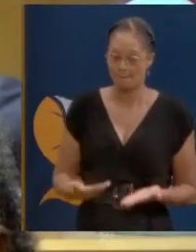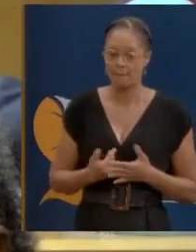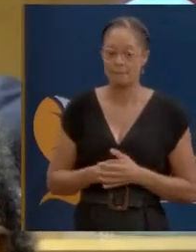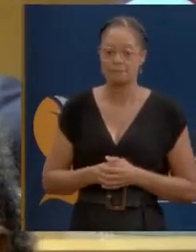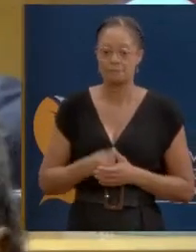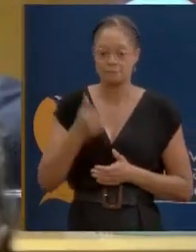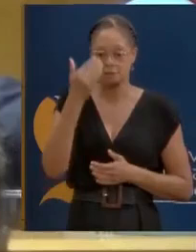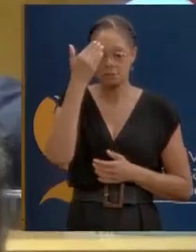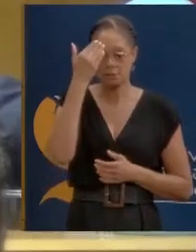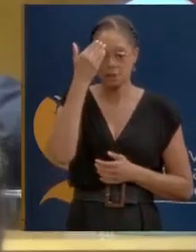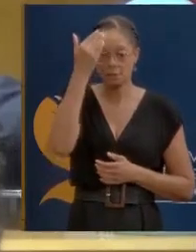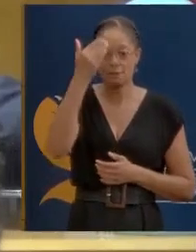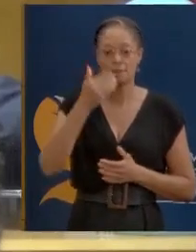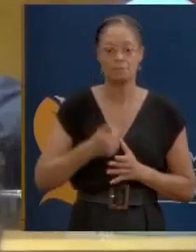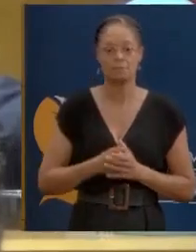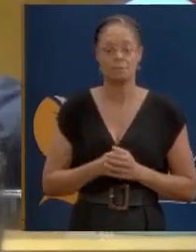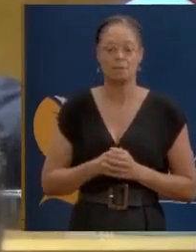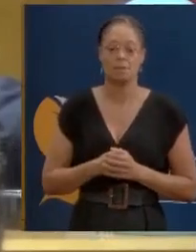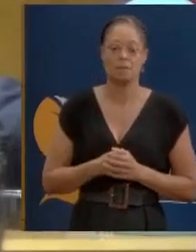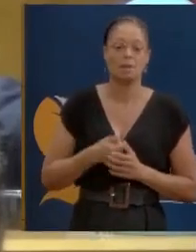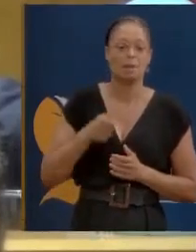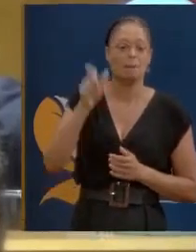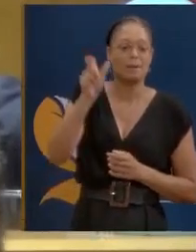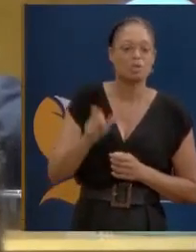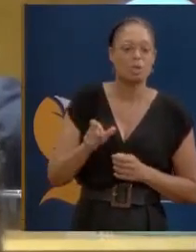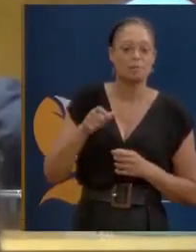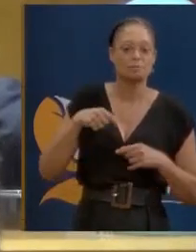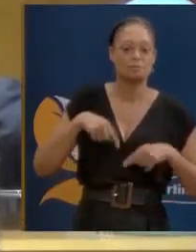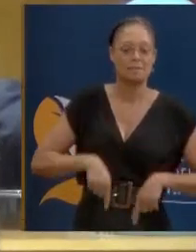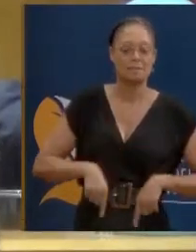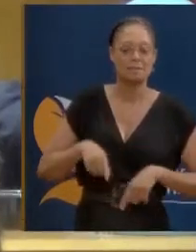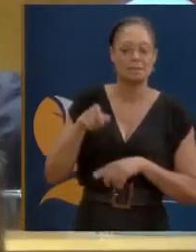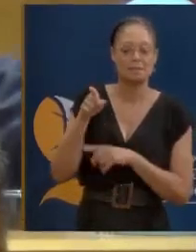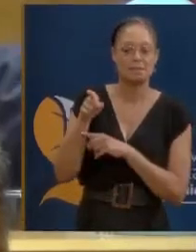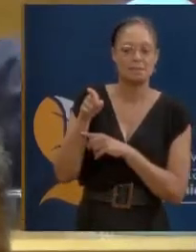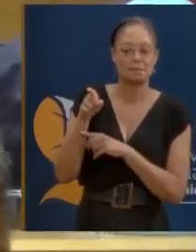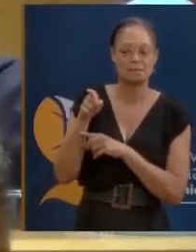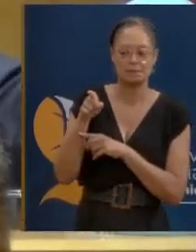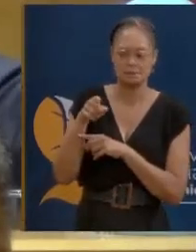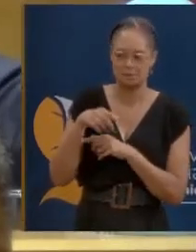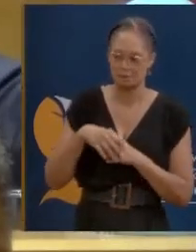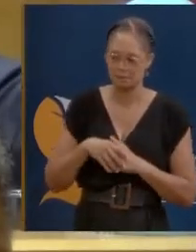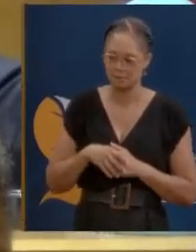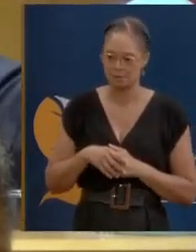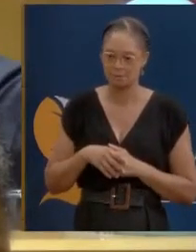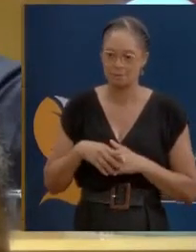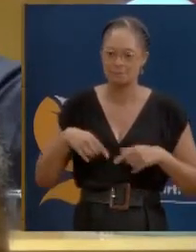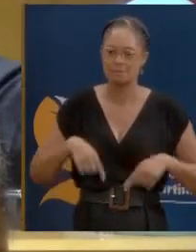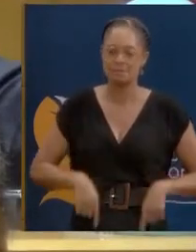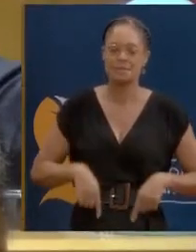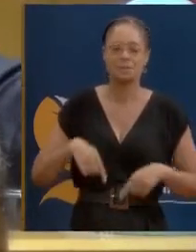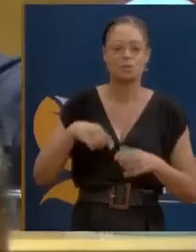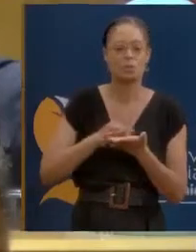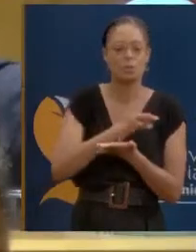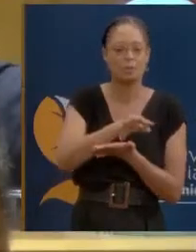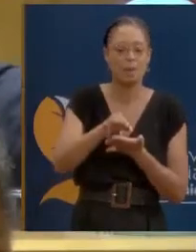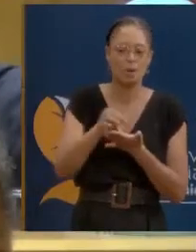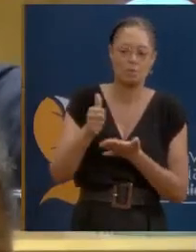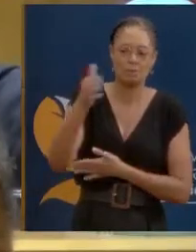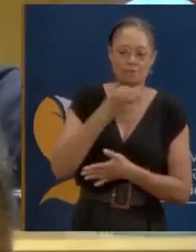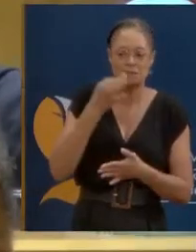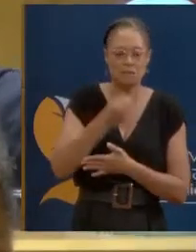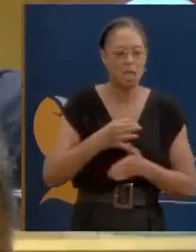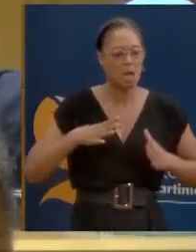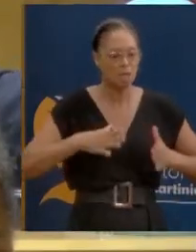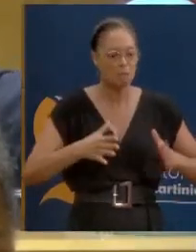si nous entendons ce que le ministre des dernières colonies, le ministre que les autres appellent le ministre de l'Outre-mer, a déclaré, ils n'ont pris aucun